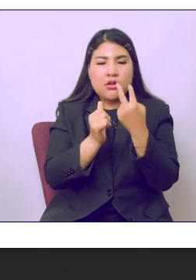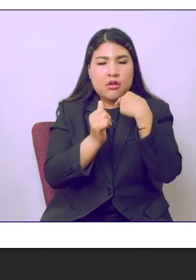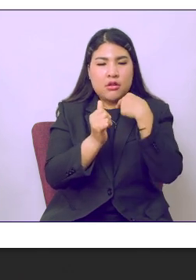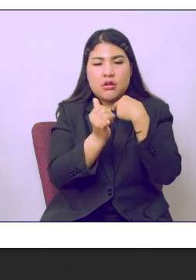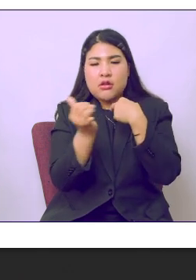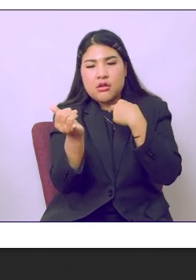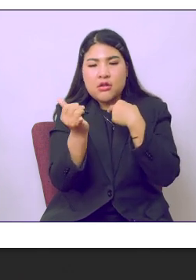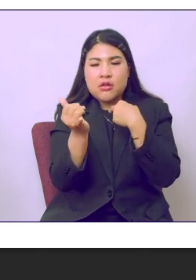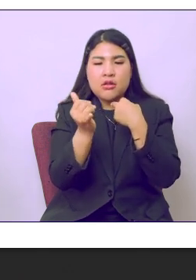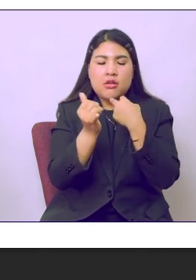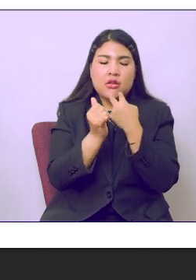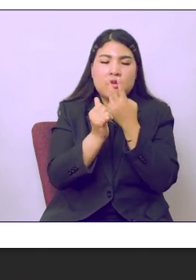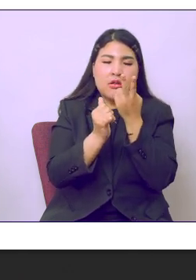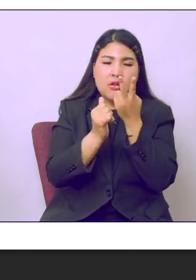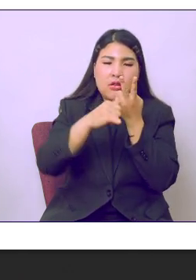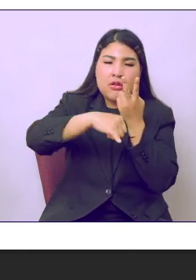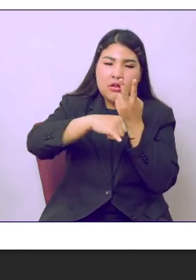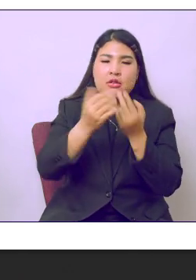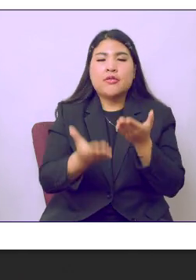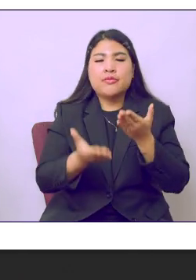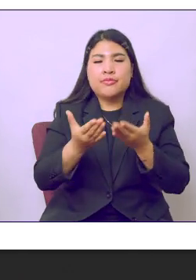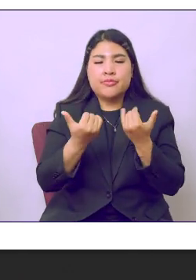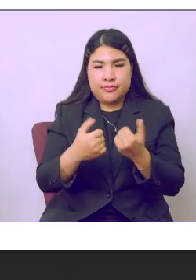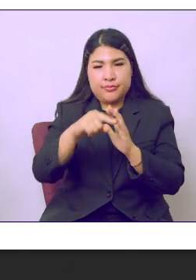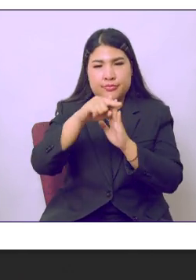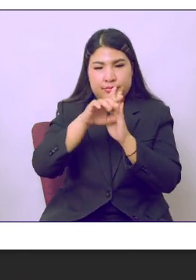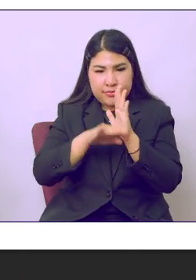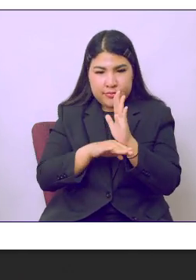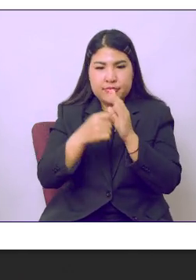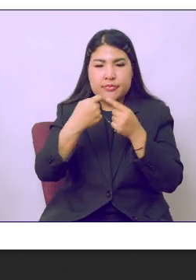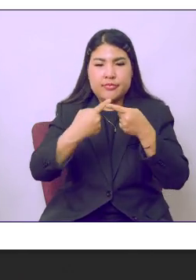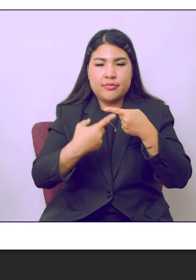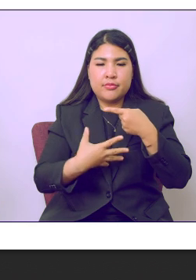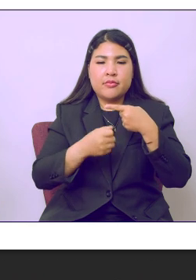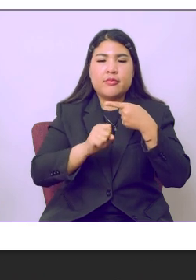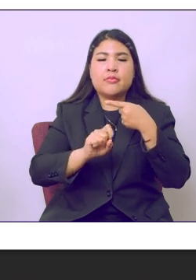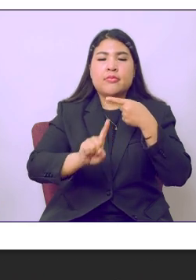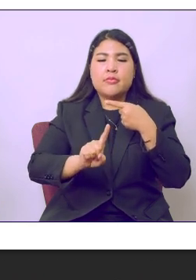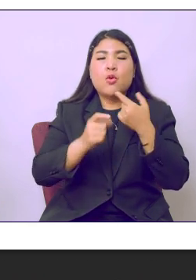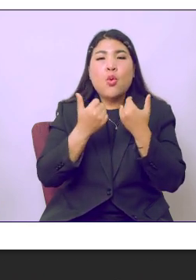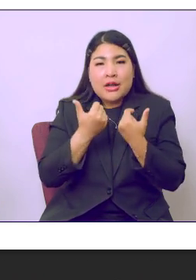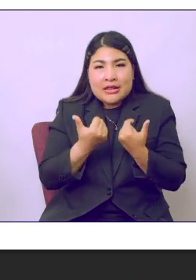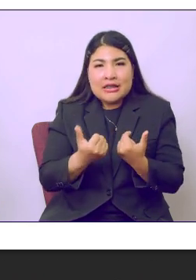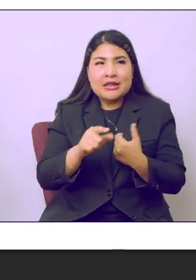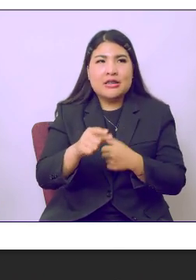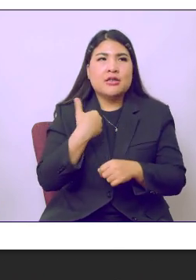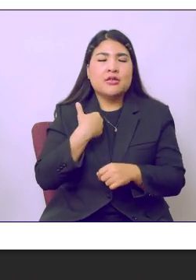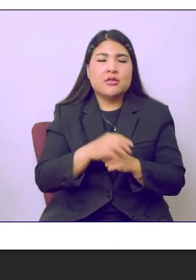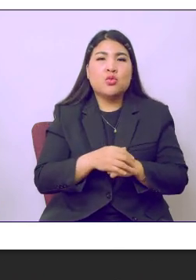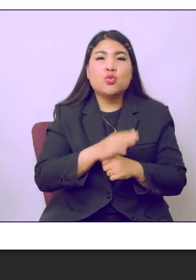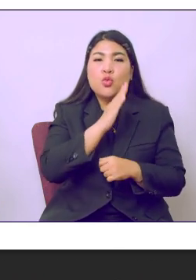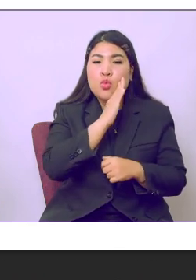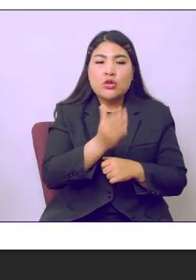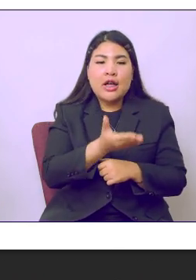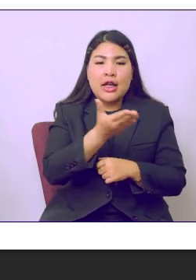จะมีอยู่ 11ท่านะครับในวันนี้เนาะนะครับแล้วก็ถ่า Deeprelaxationของผมวันเนี้ยผมผมเป็นท่าศพแต่ถ้าให้